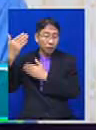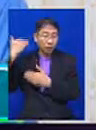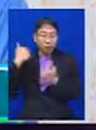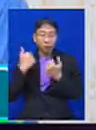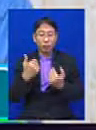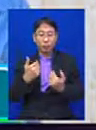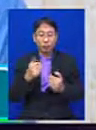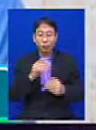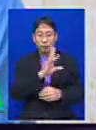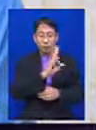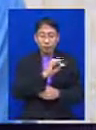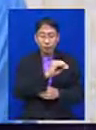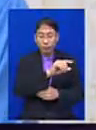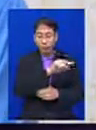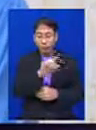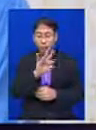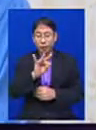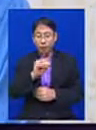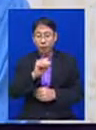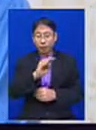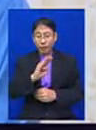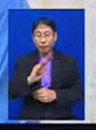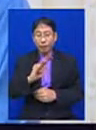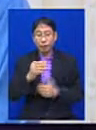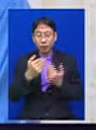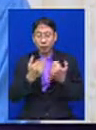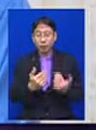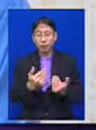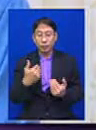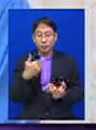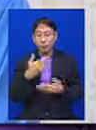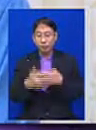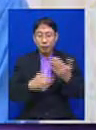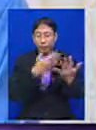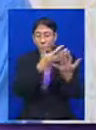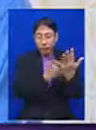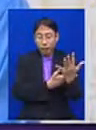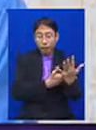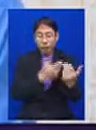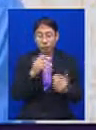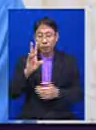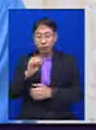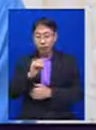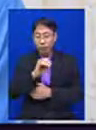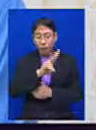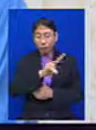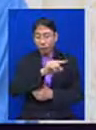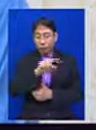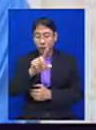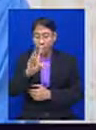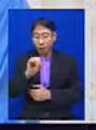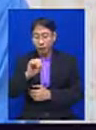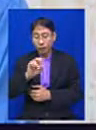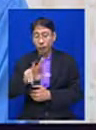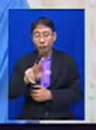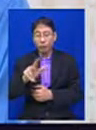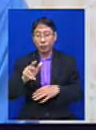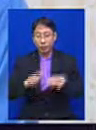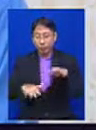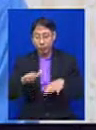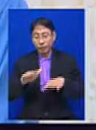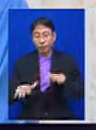าณ 77-80 บาทต่อคู่ตอนนี้เนี่ยราคาขายส่งอยู่ที่72บาทถึง73บาทต่อคู่โดยประมาณนะ